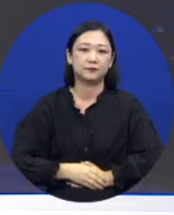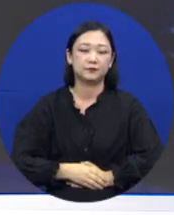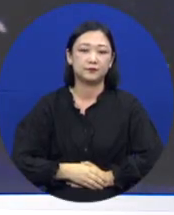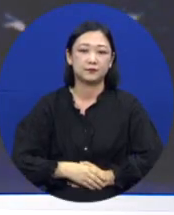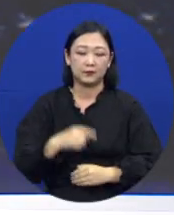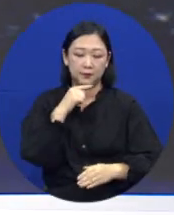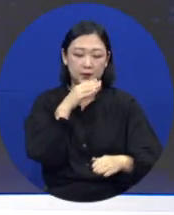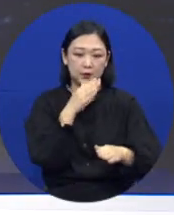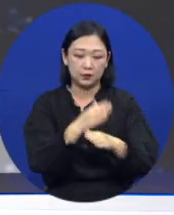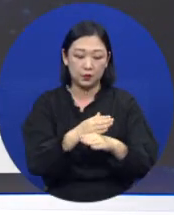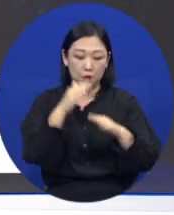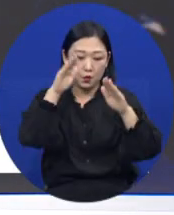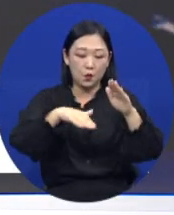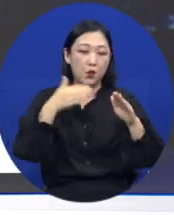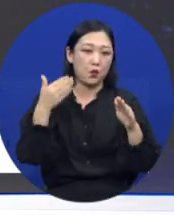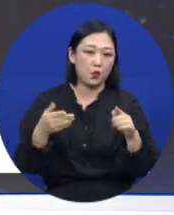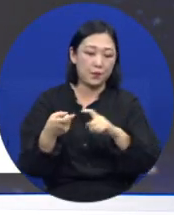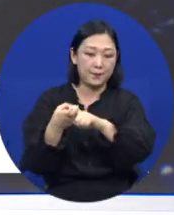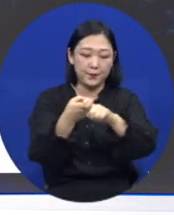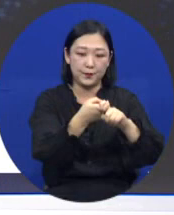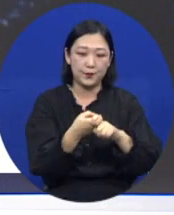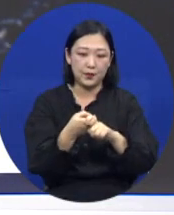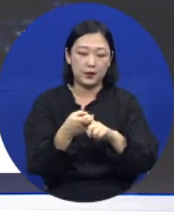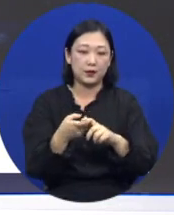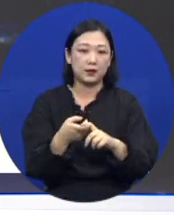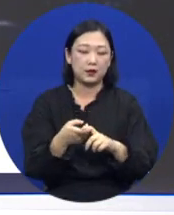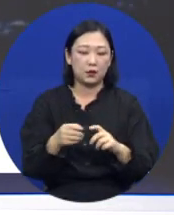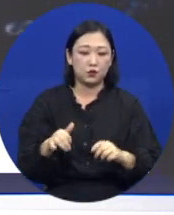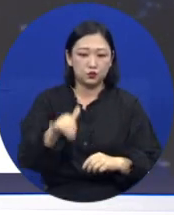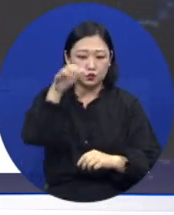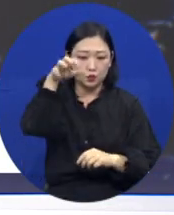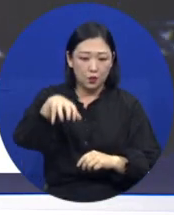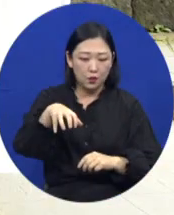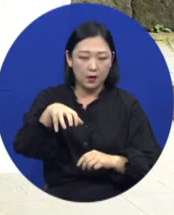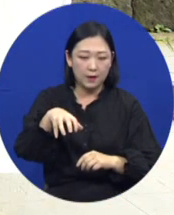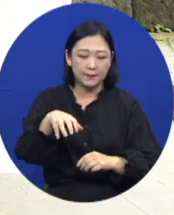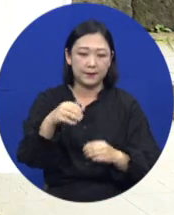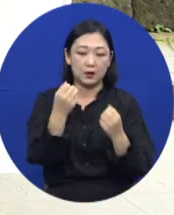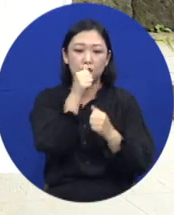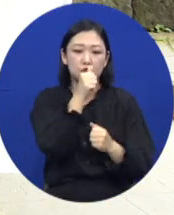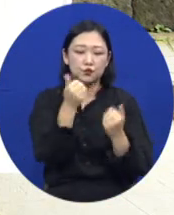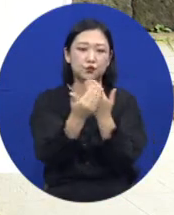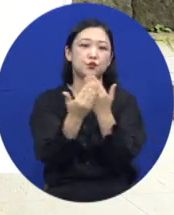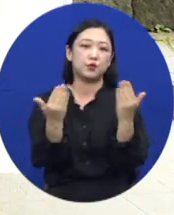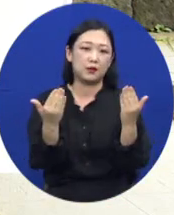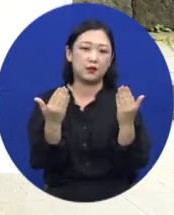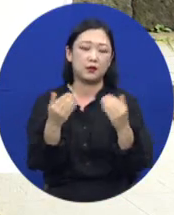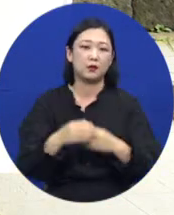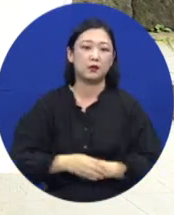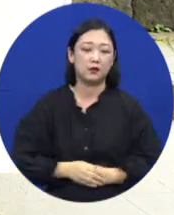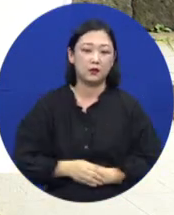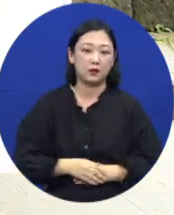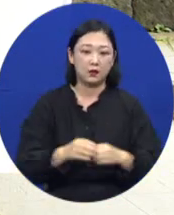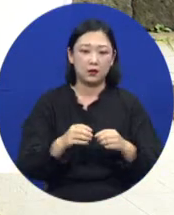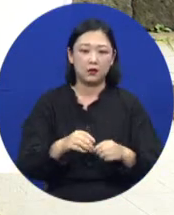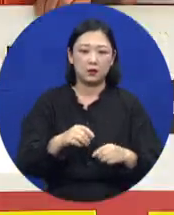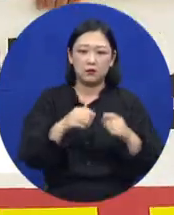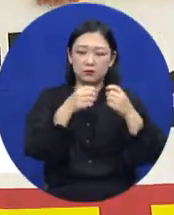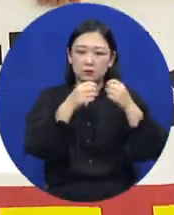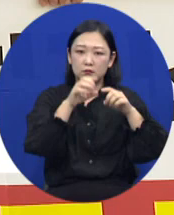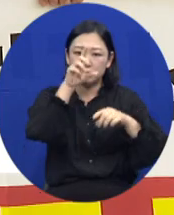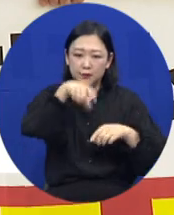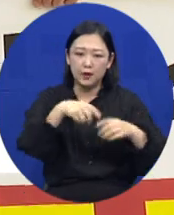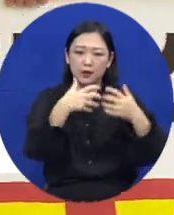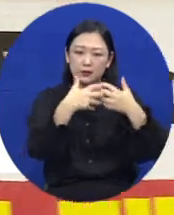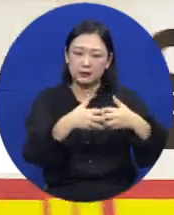민주노총 00 연대 제주 공항 지분 안 제주 국제 공항 앞에서 기자회견을 열고 무인 주차 징수 기도